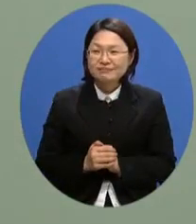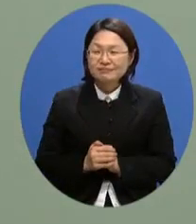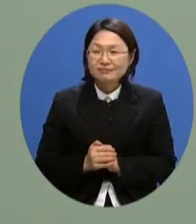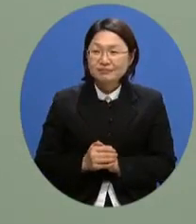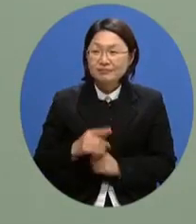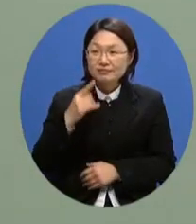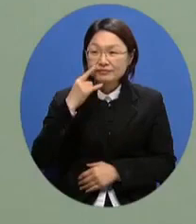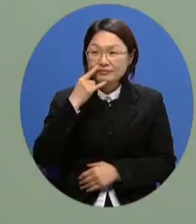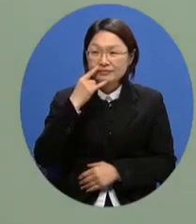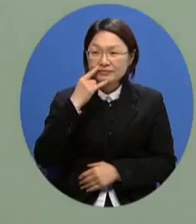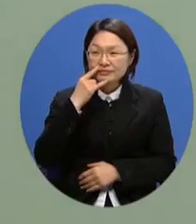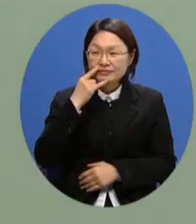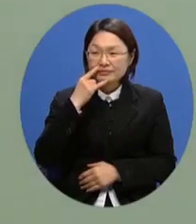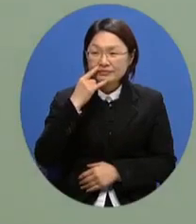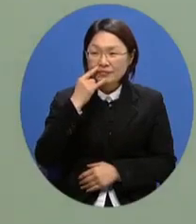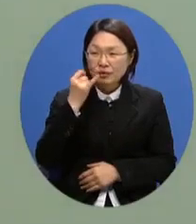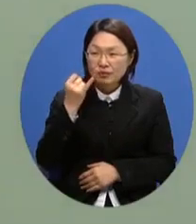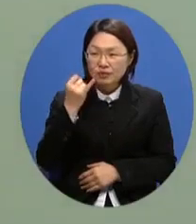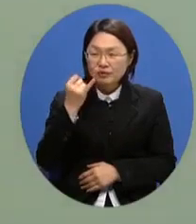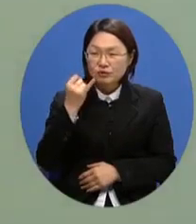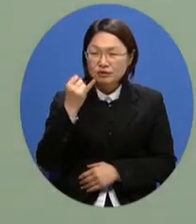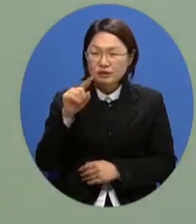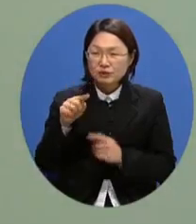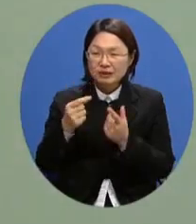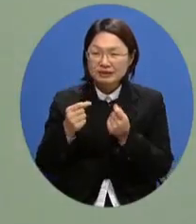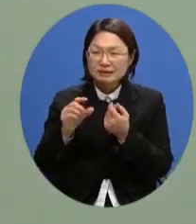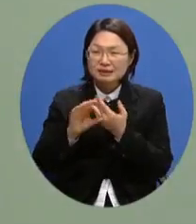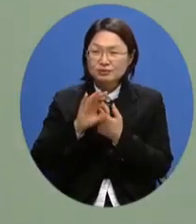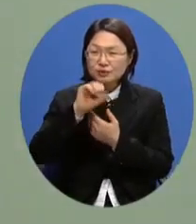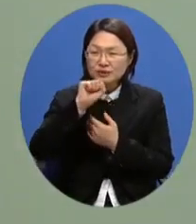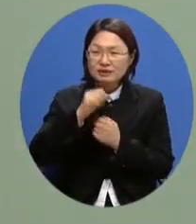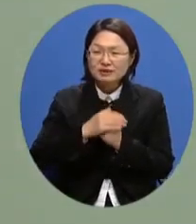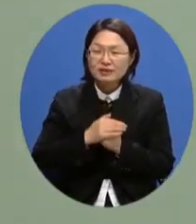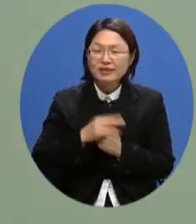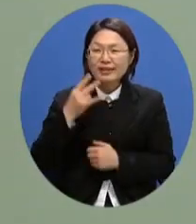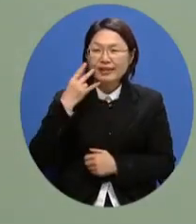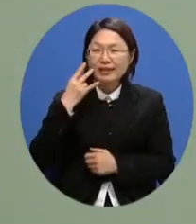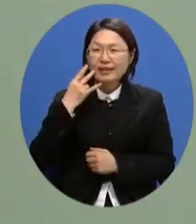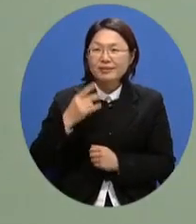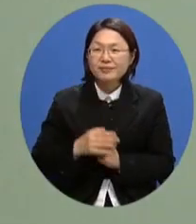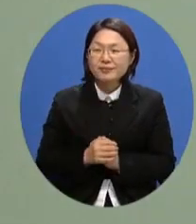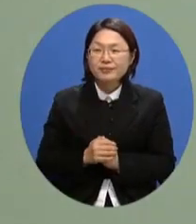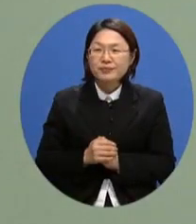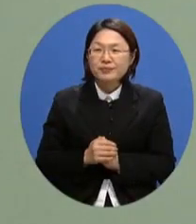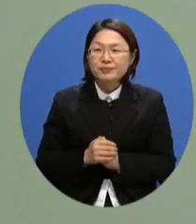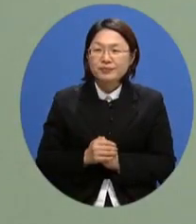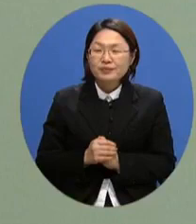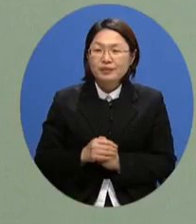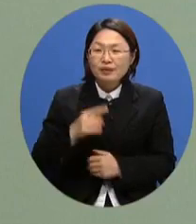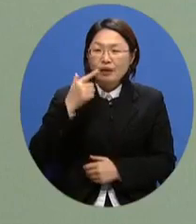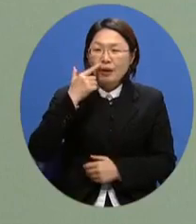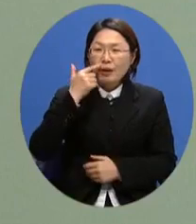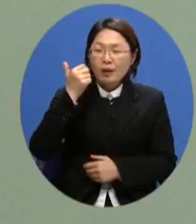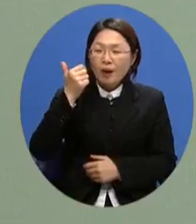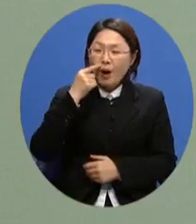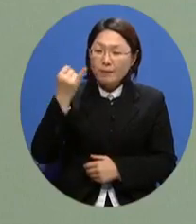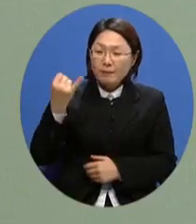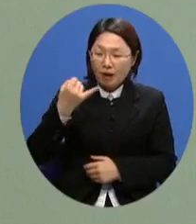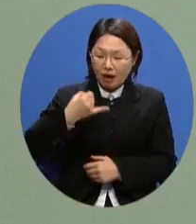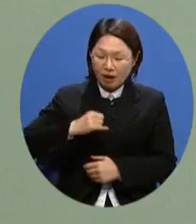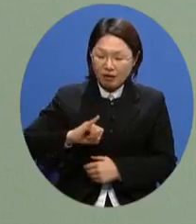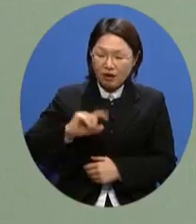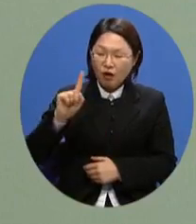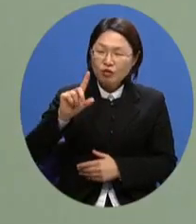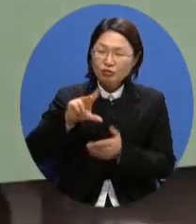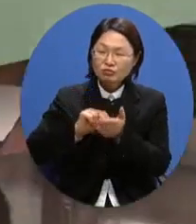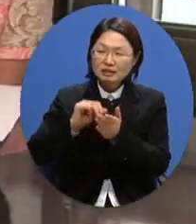엄마도 좀 태연이 찾아줬으면 좋겠니? 네. 도대체 엄마와 태연이에겐 어떤